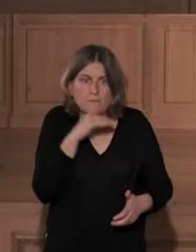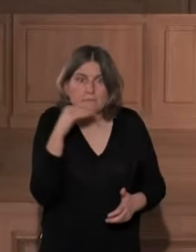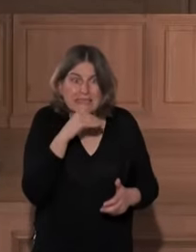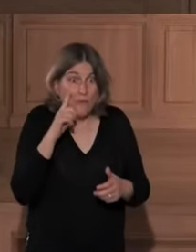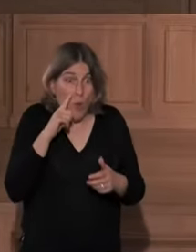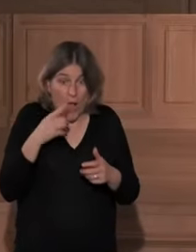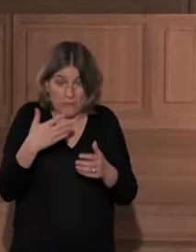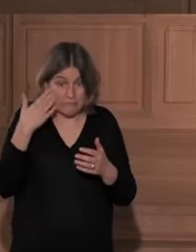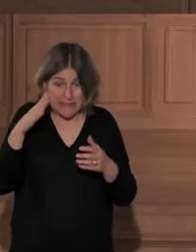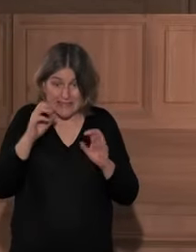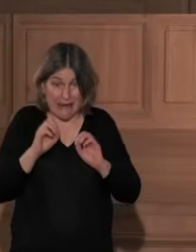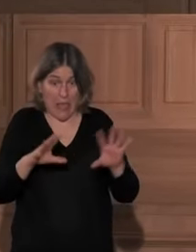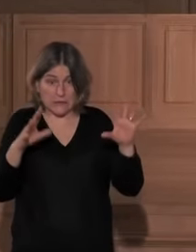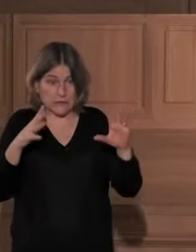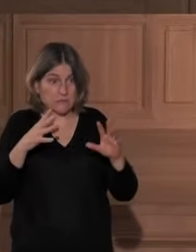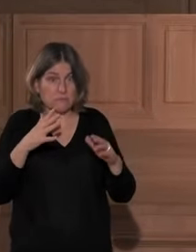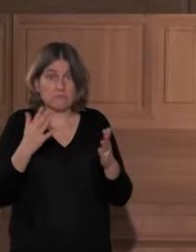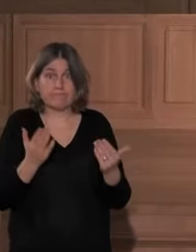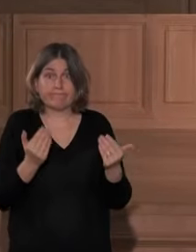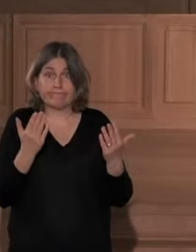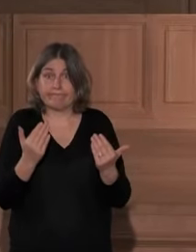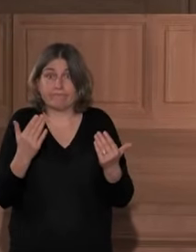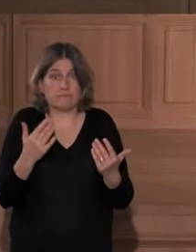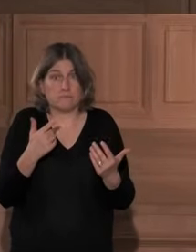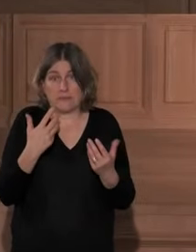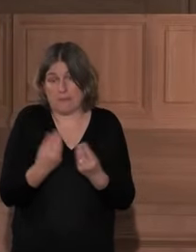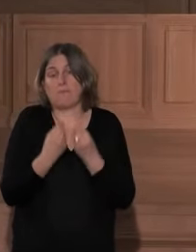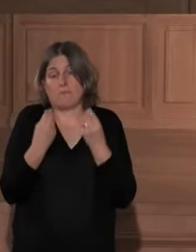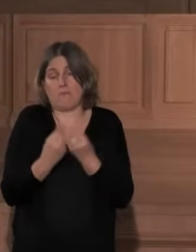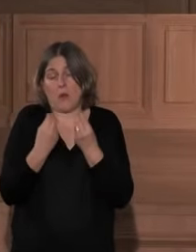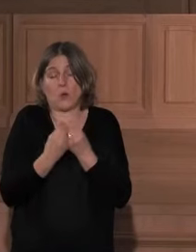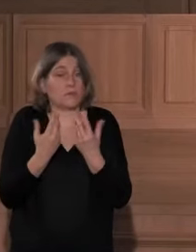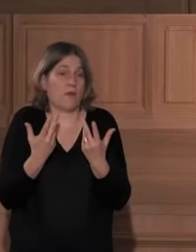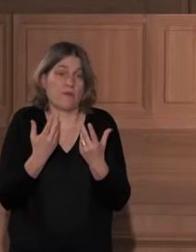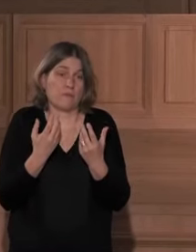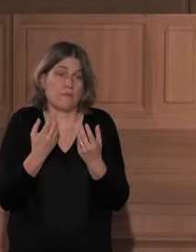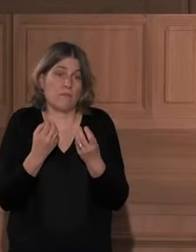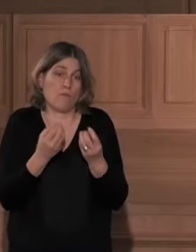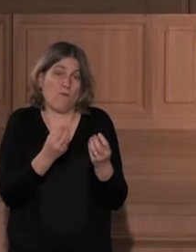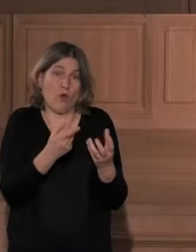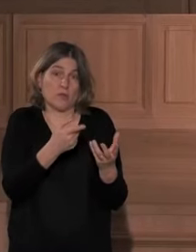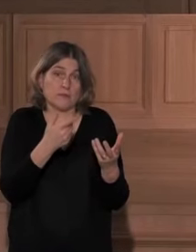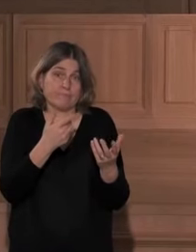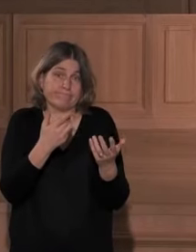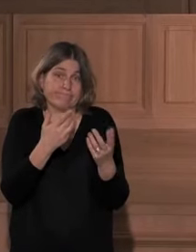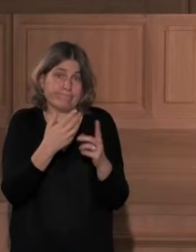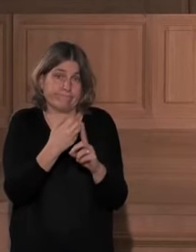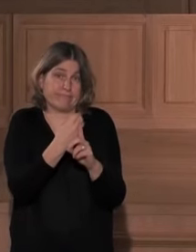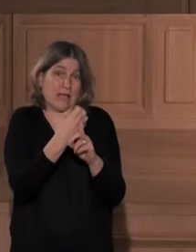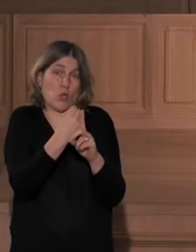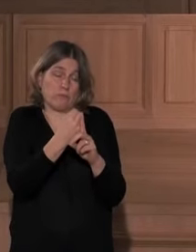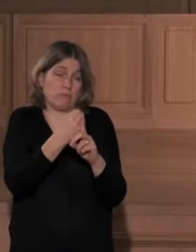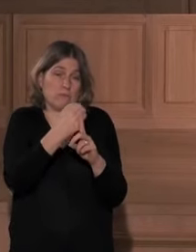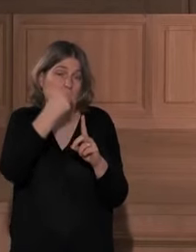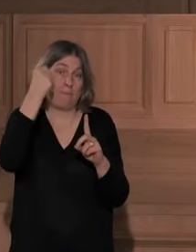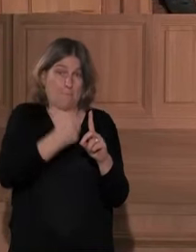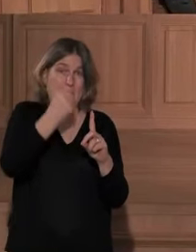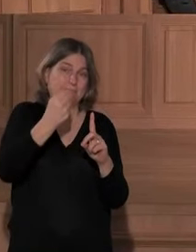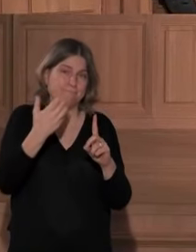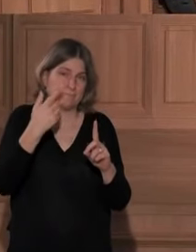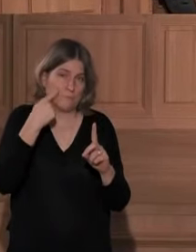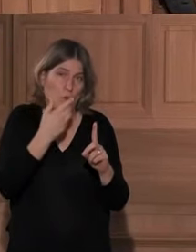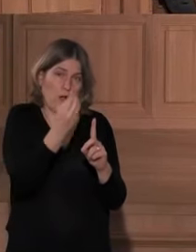perd, c'est malheureusement, on développe gravement le syndrome de l'autisme quand on n'est pas pris en charge. Après,